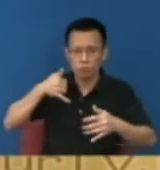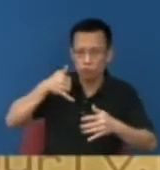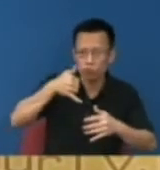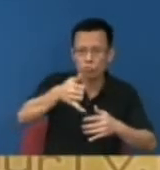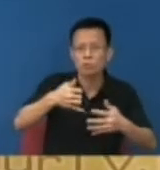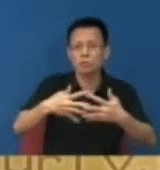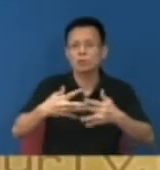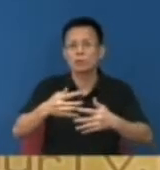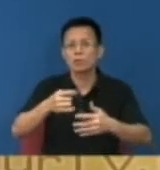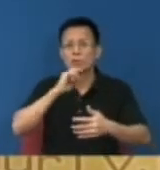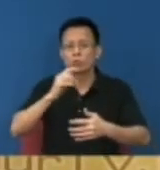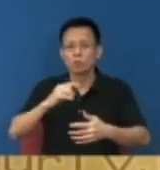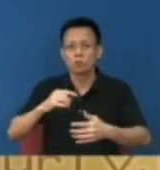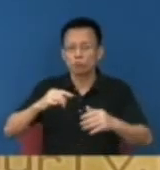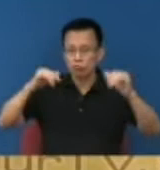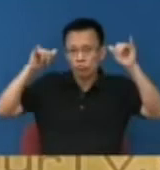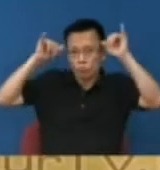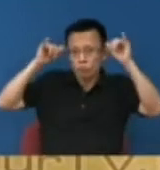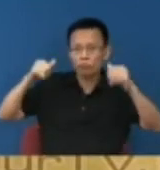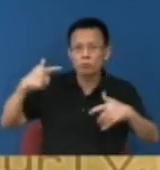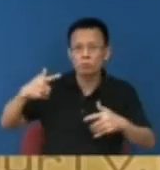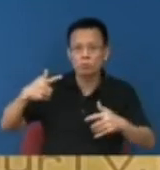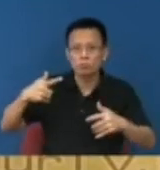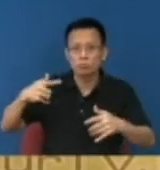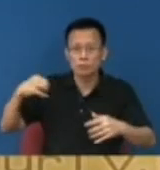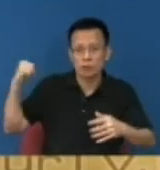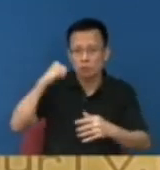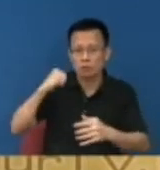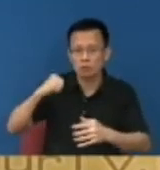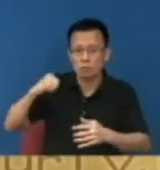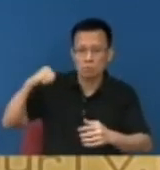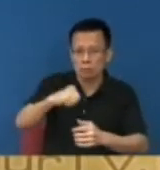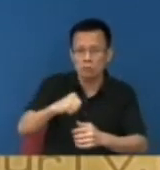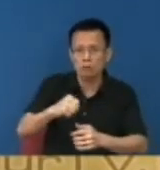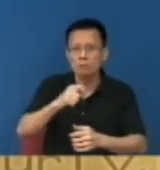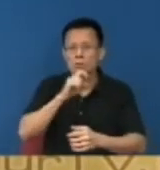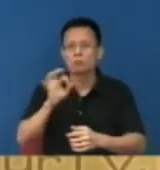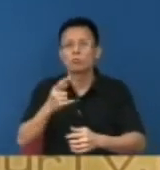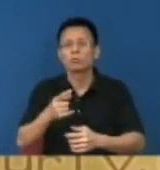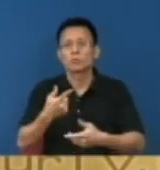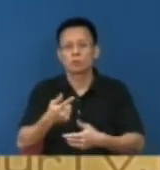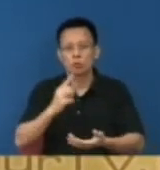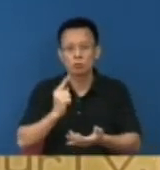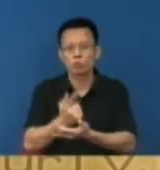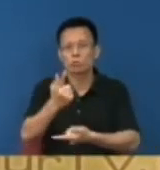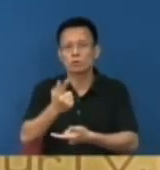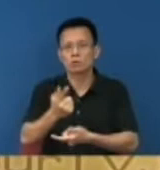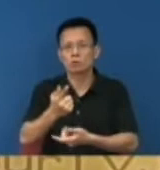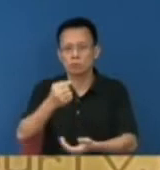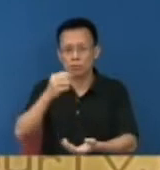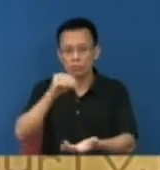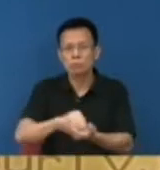使用到呢樣嘢咧？呢個激烈嘅力量咧？是不是這樣呢？這是一個非常重要的研判，尤其是